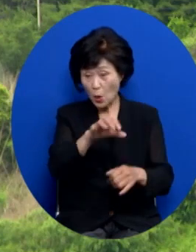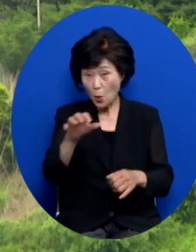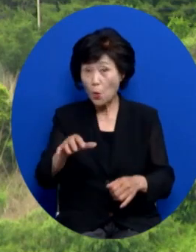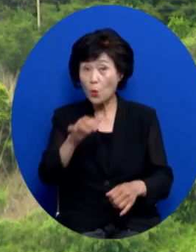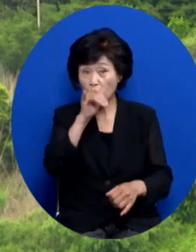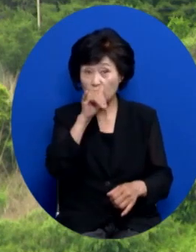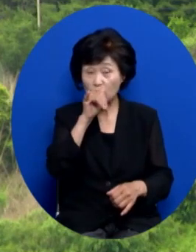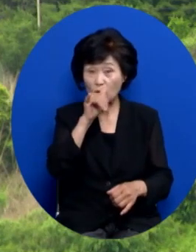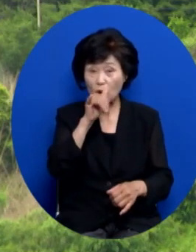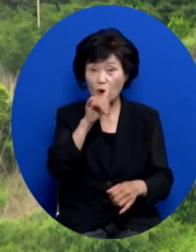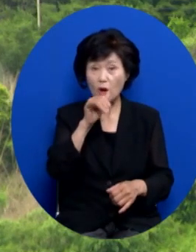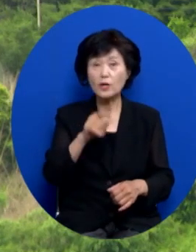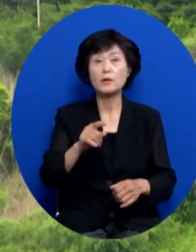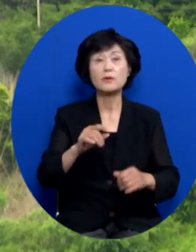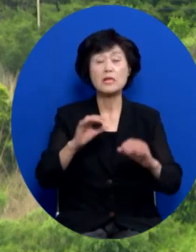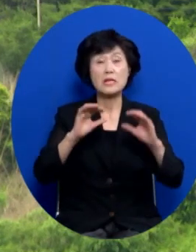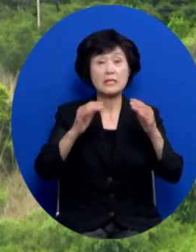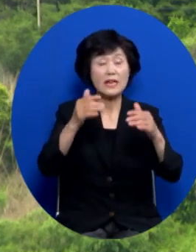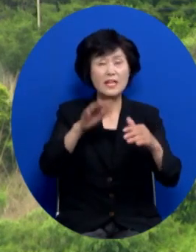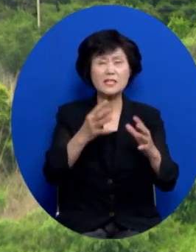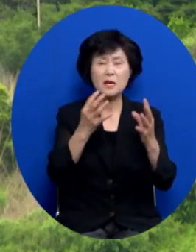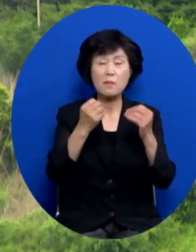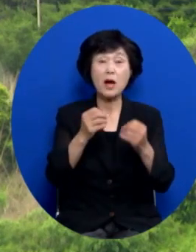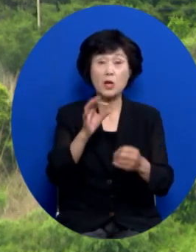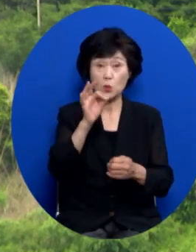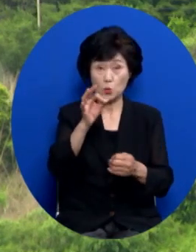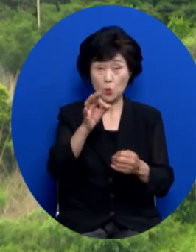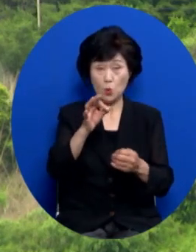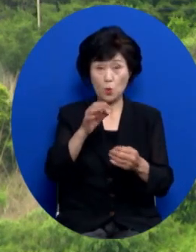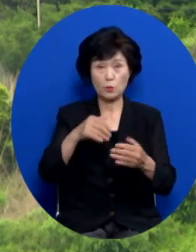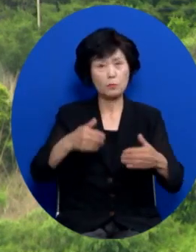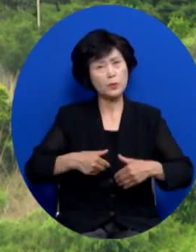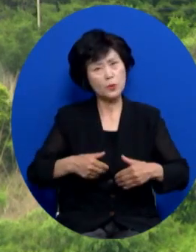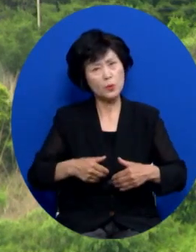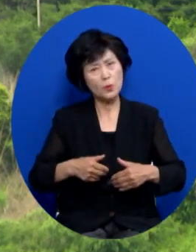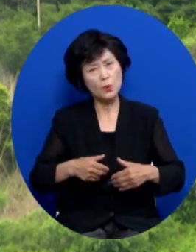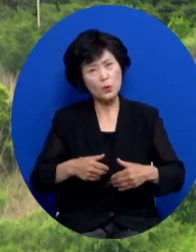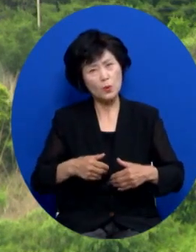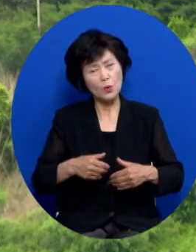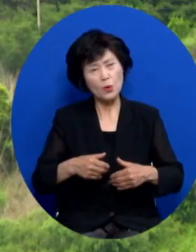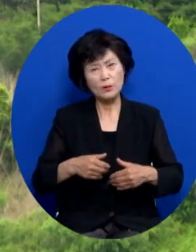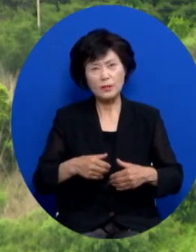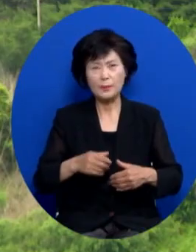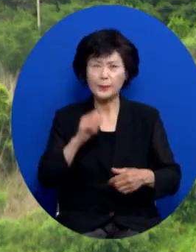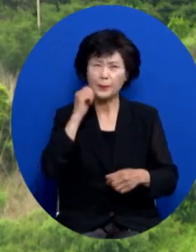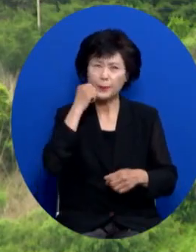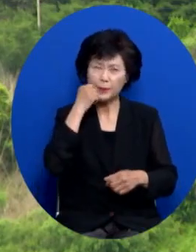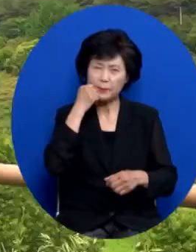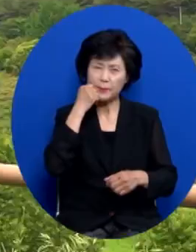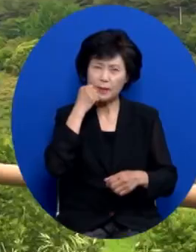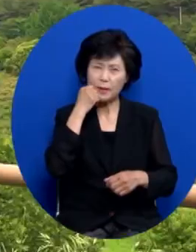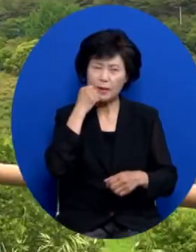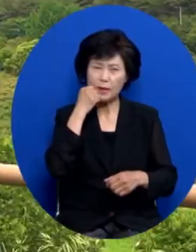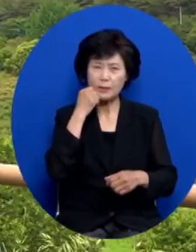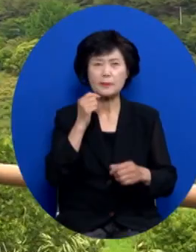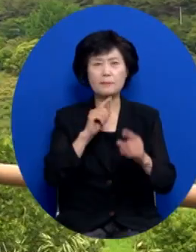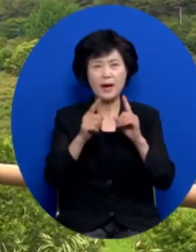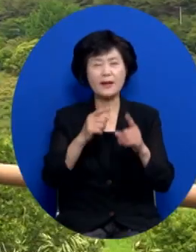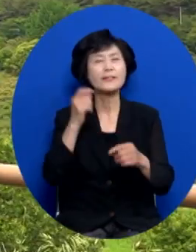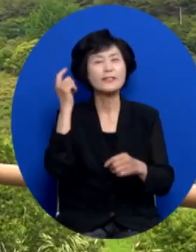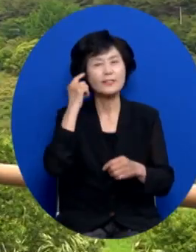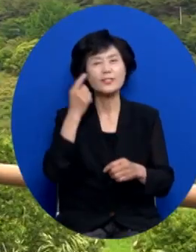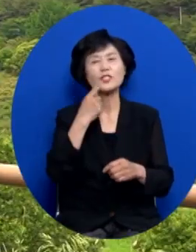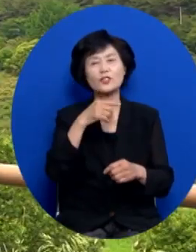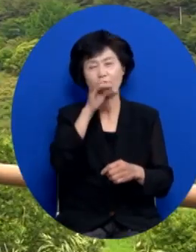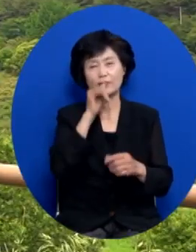비용으로 국가에서 많은 돈이 충당돼야 되기 때문에 난색을 표한다는 말을 얼핏 들었습니다. 네, 목사님, 지역